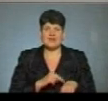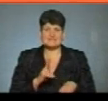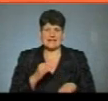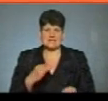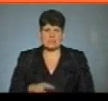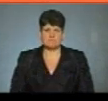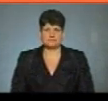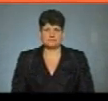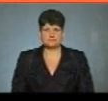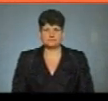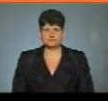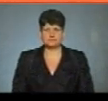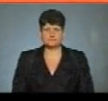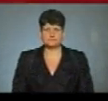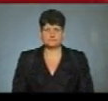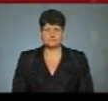Чайчук.